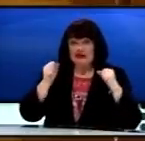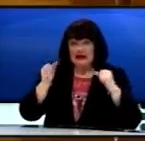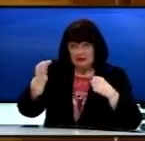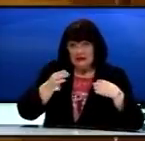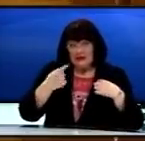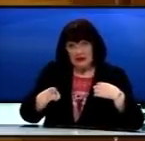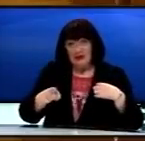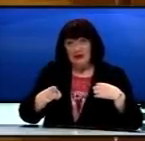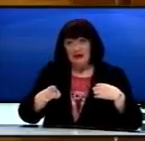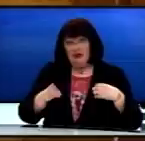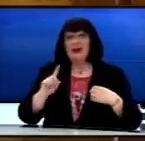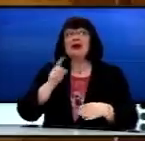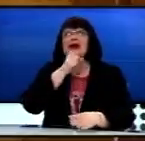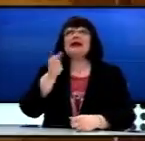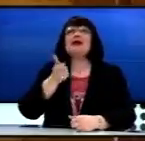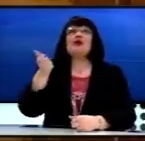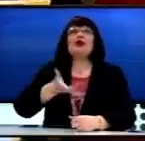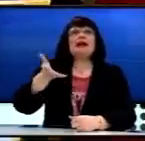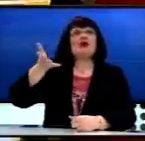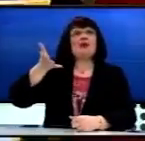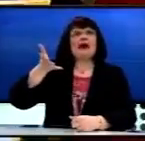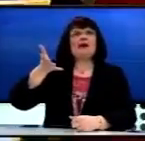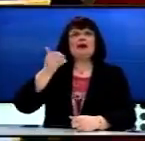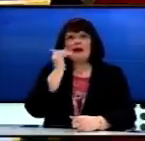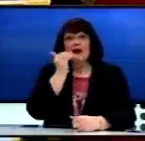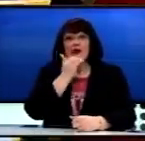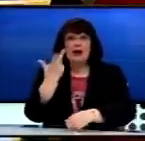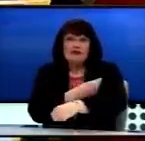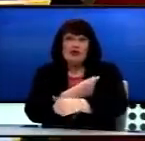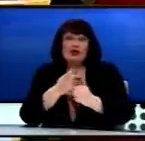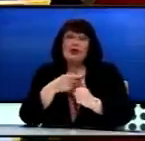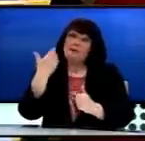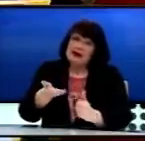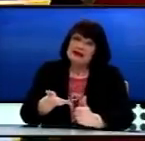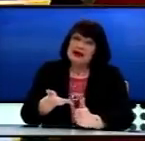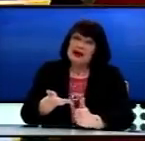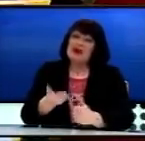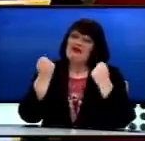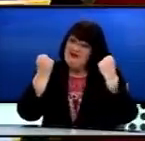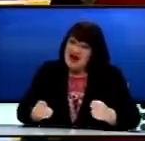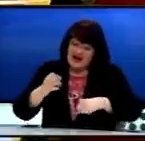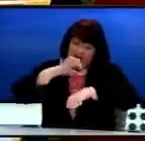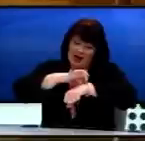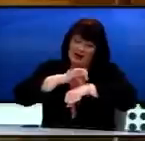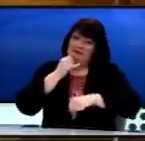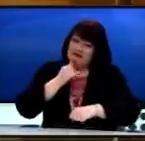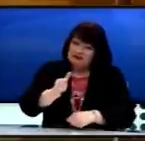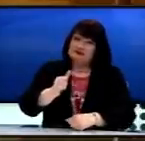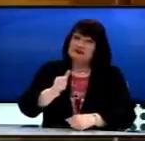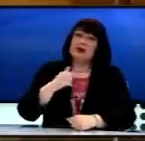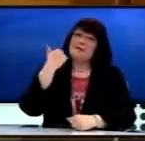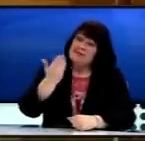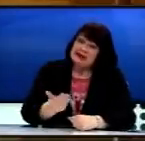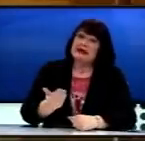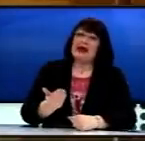έχετε άλλη άποψη. Πιστεύετε ότι δεν έπρεπε να εμβολιαστούν πρώτα οι ηλικιωμένοι, αμέσως μετά αυτοί που έχουν τα βαριά υποκείμενα νοσήματα, αμέσως μετά